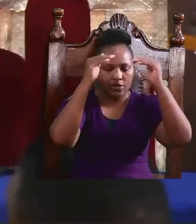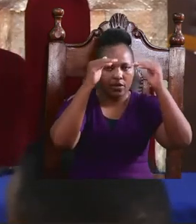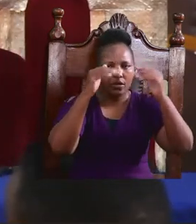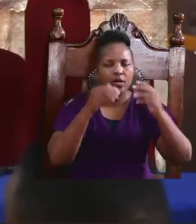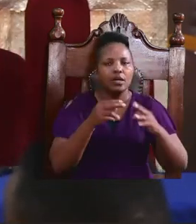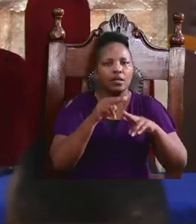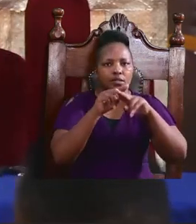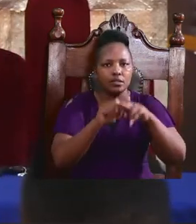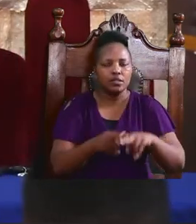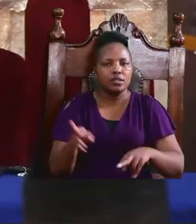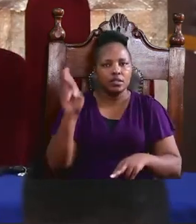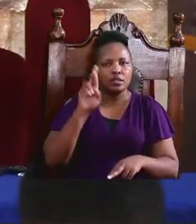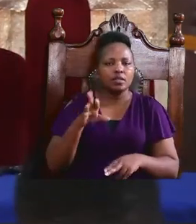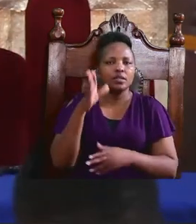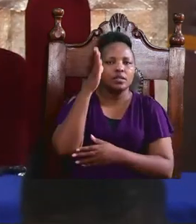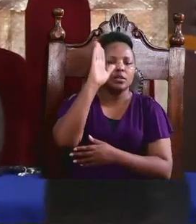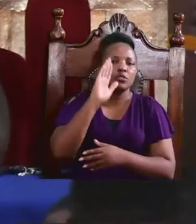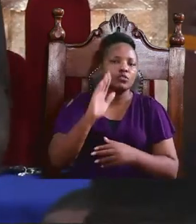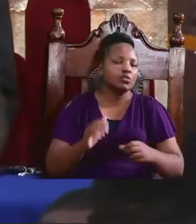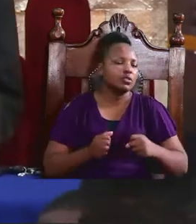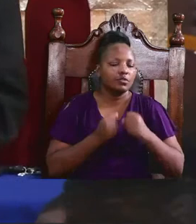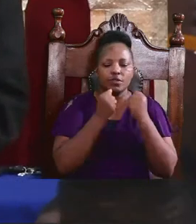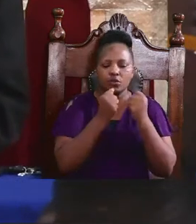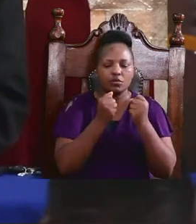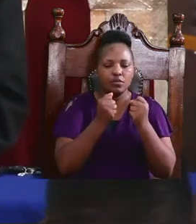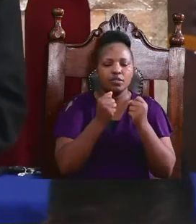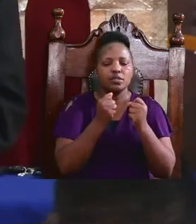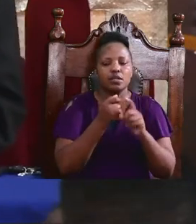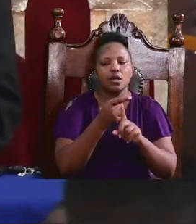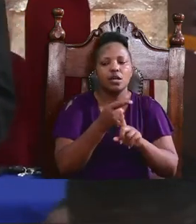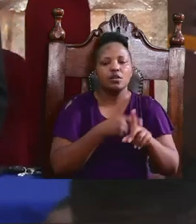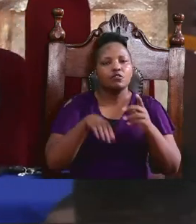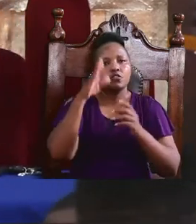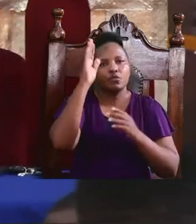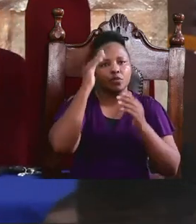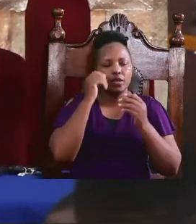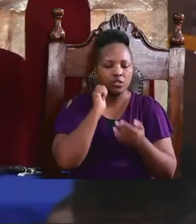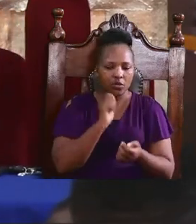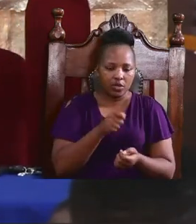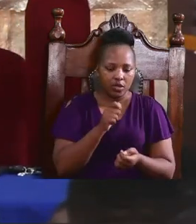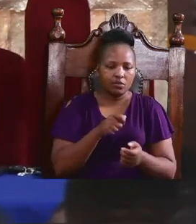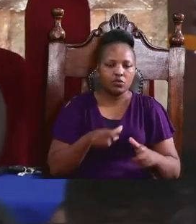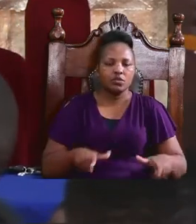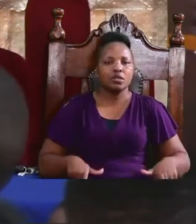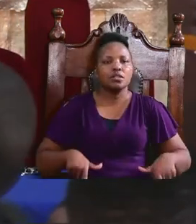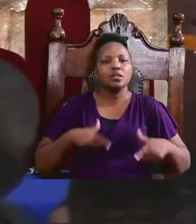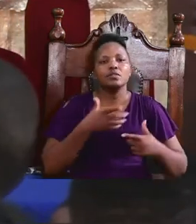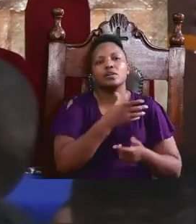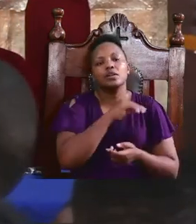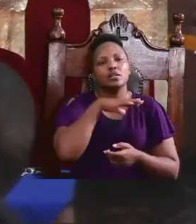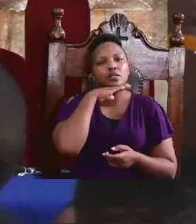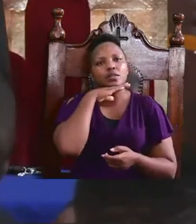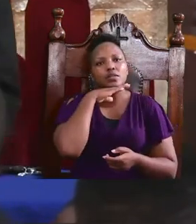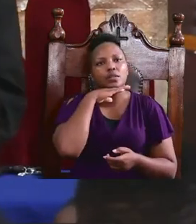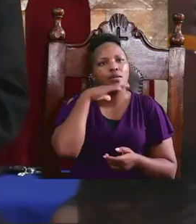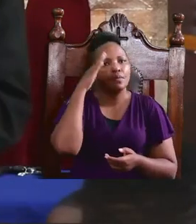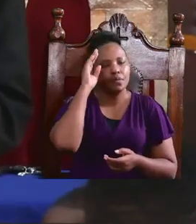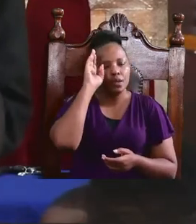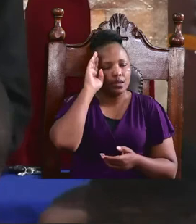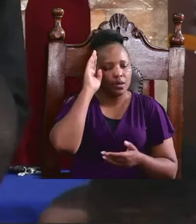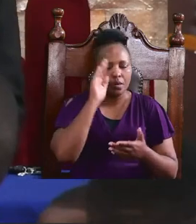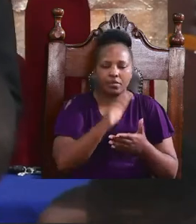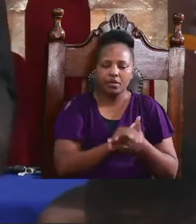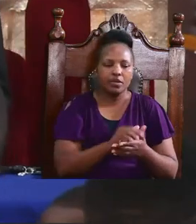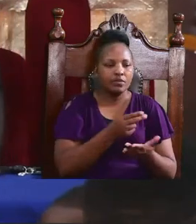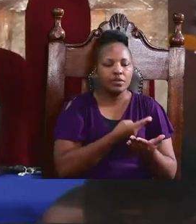mbinguni, ameketi mkono wa kuume wa Mungu Baba Mwenyezi. Kutoka huko atakuja kwa hukumu watu walio